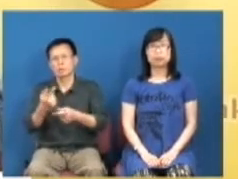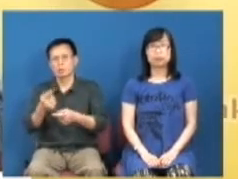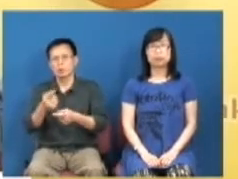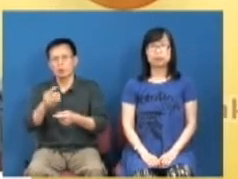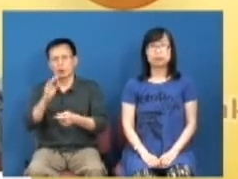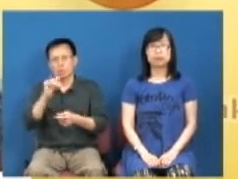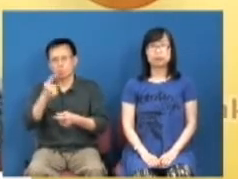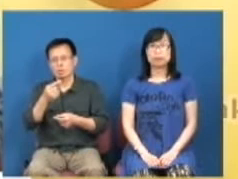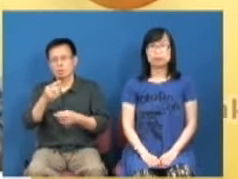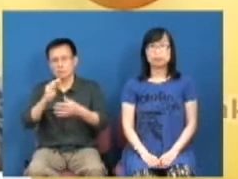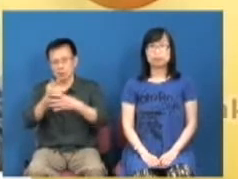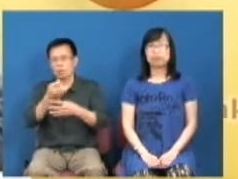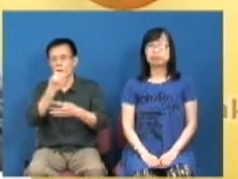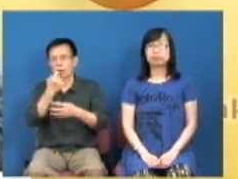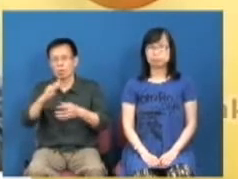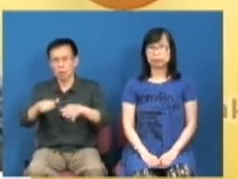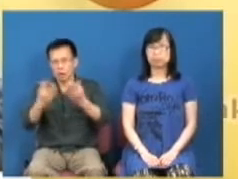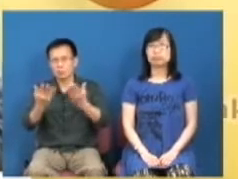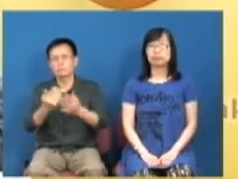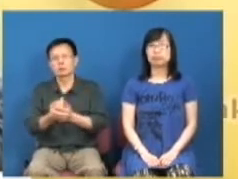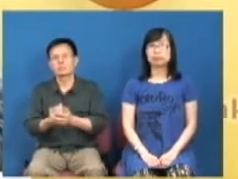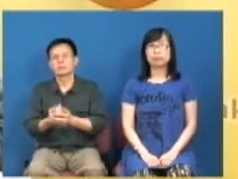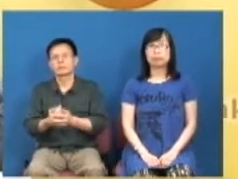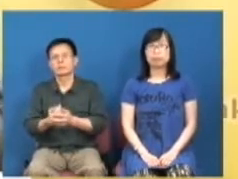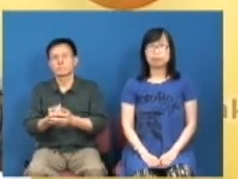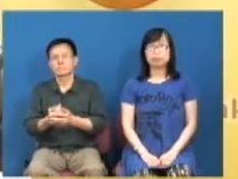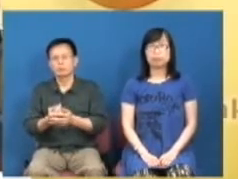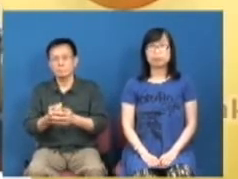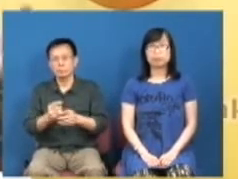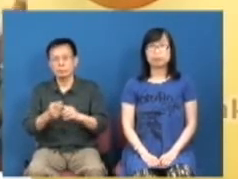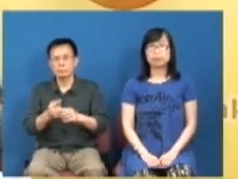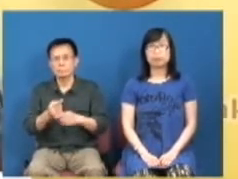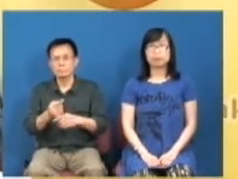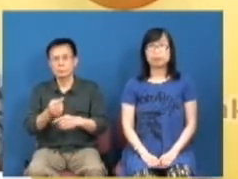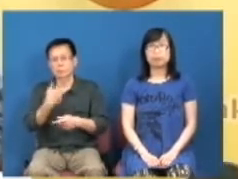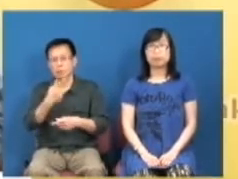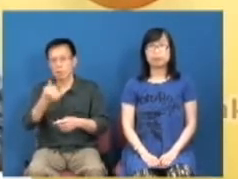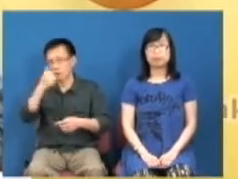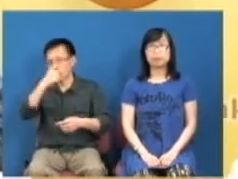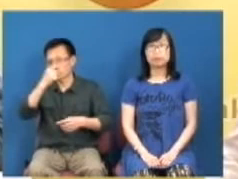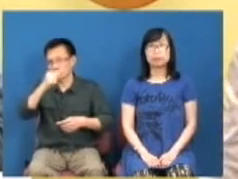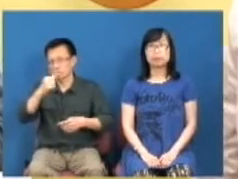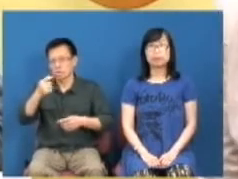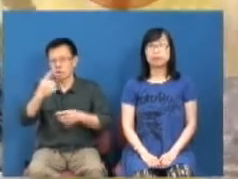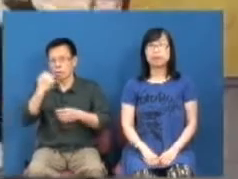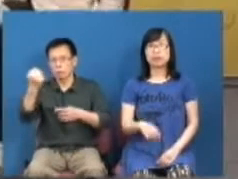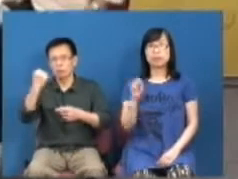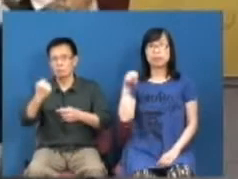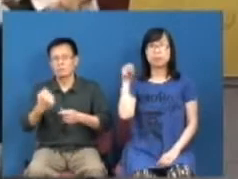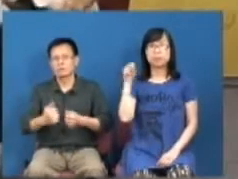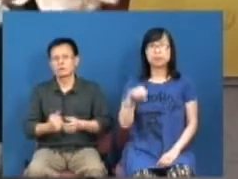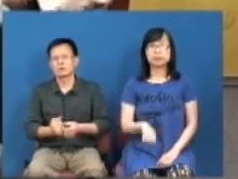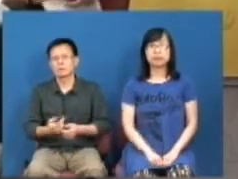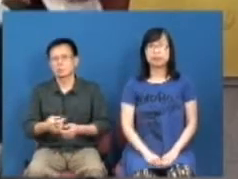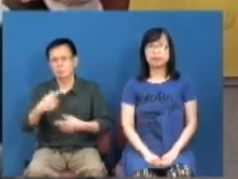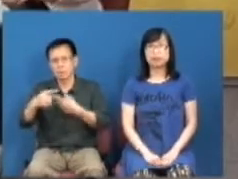講話真係由香港開始先嘅，即係功夫呢個類型。咁當然有我哋李小龍嘅龍哥啦， 係啦。 咁同